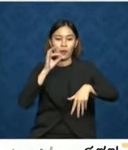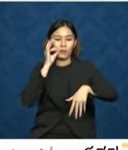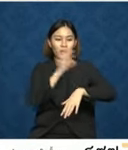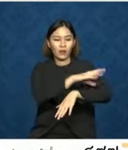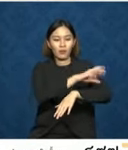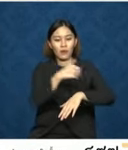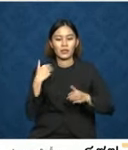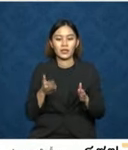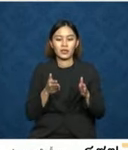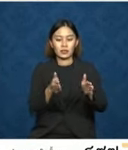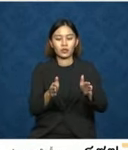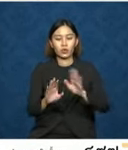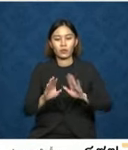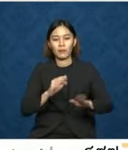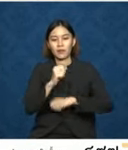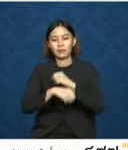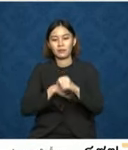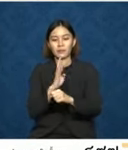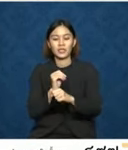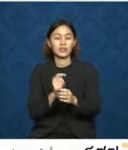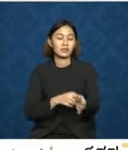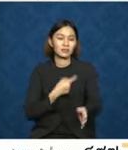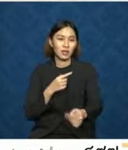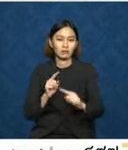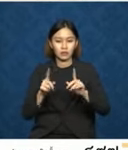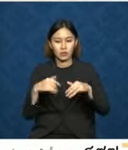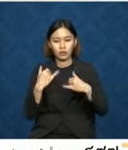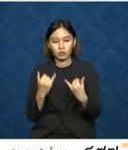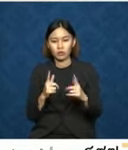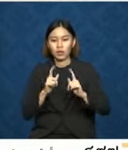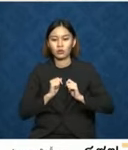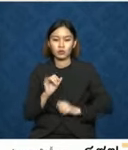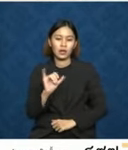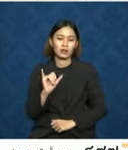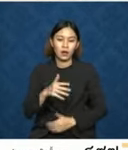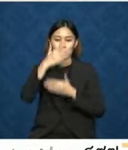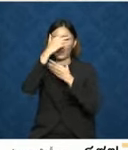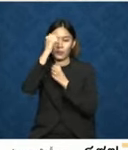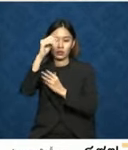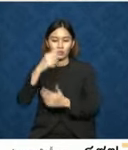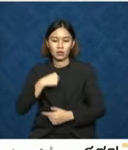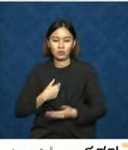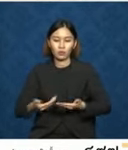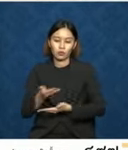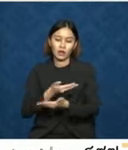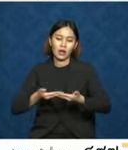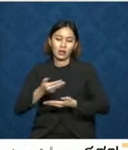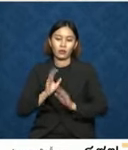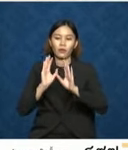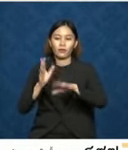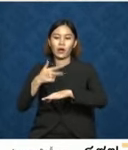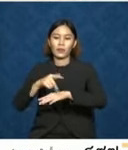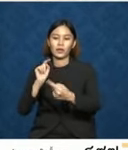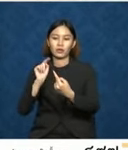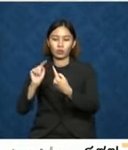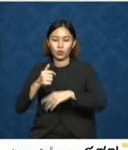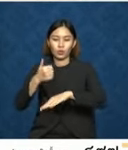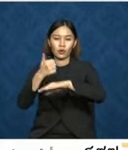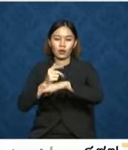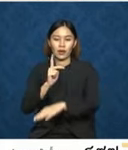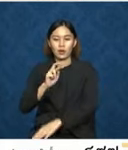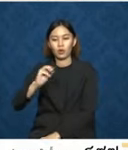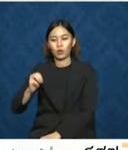ถนนใช้มาแล้วเกือบ 40ปียังไม่ได้รับการญาตแลไม่ได้รับความสนใจที่หารือไปกราบเรียนพาทานไปถึงท่านอธิบดี